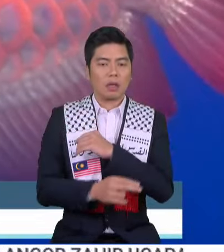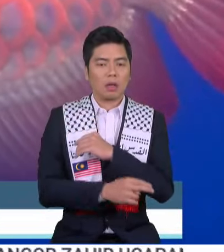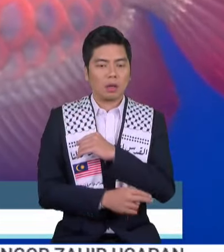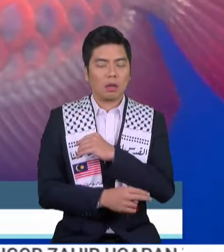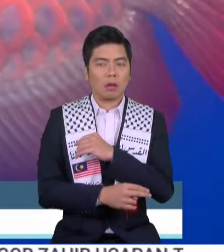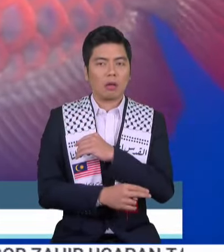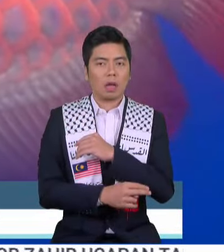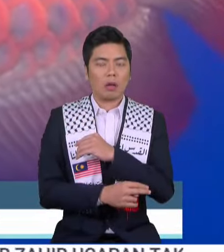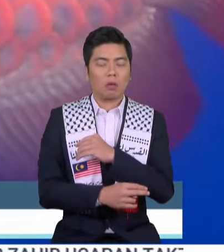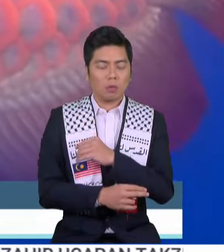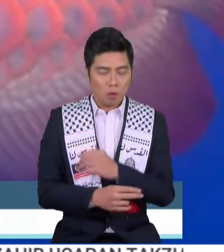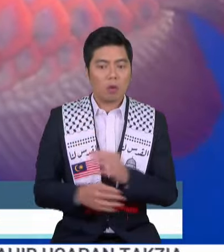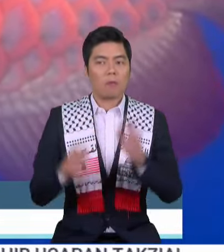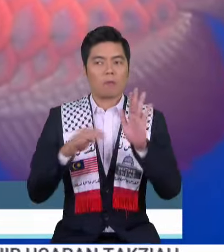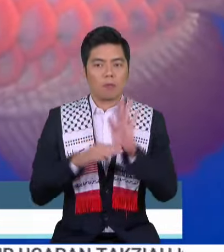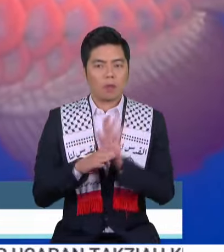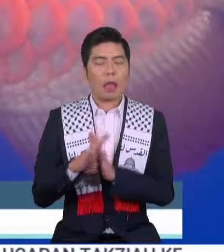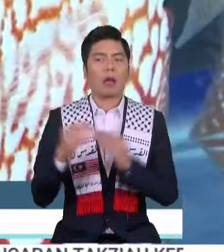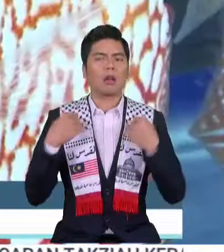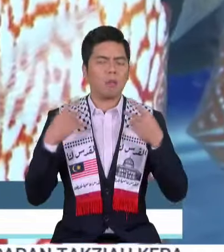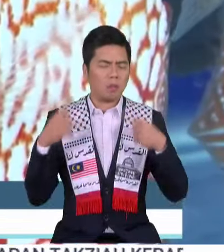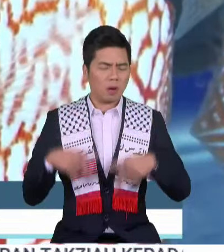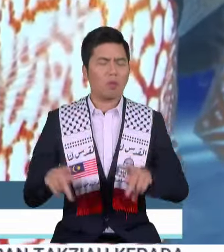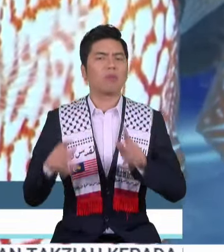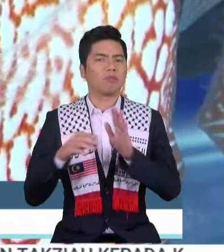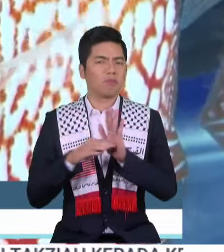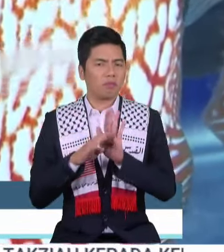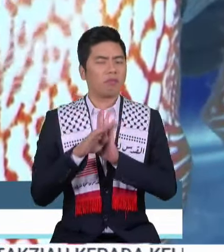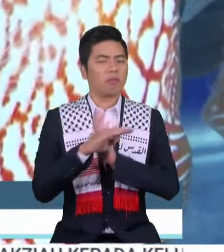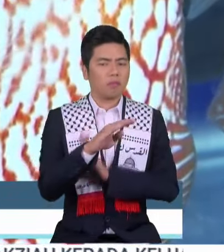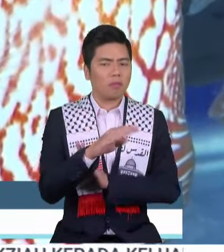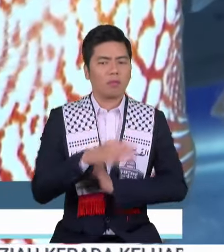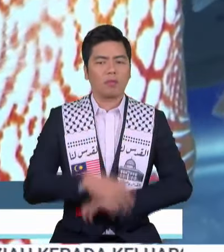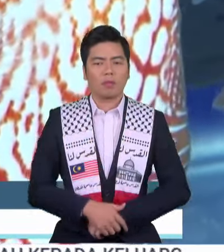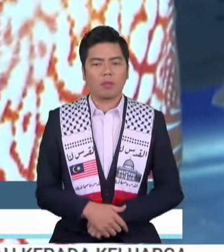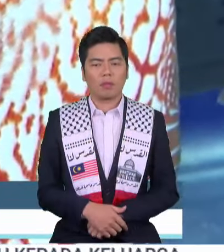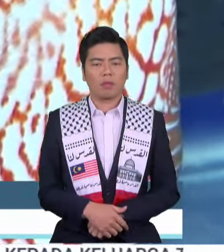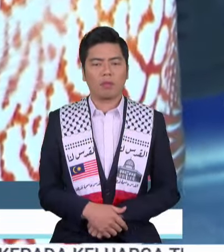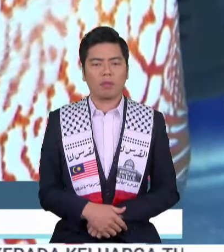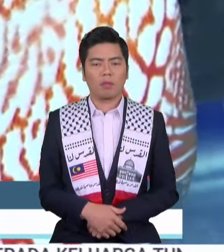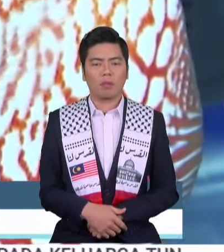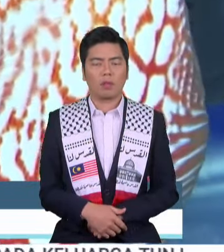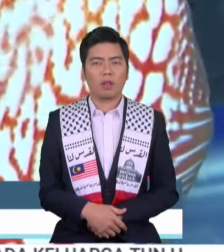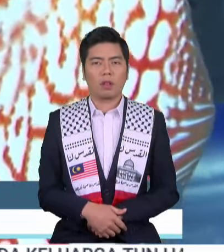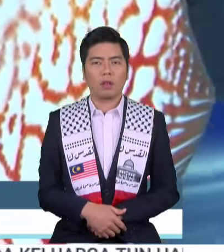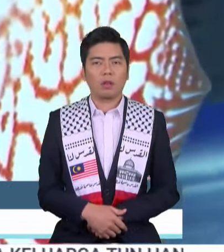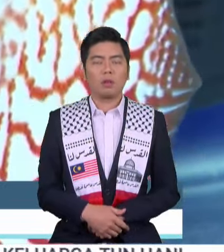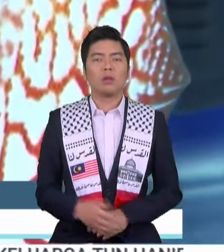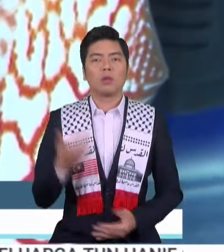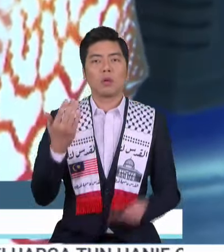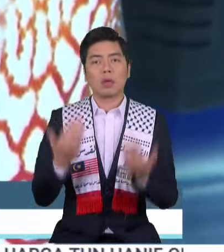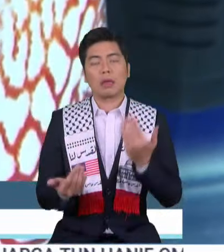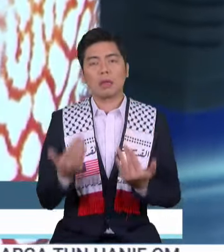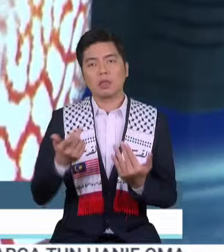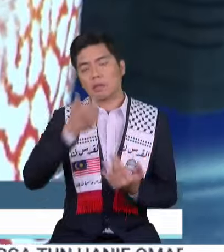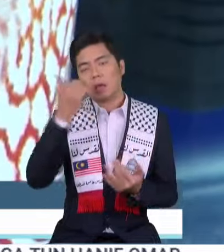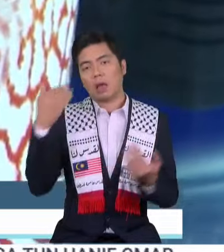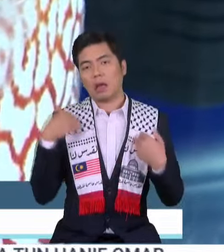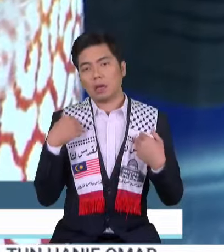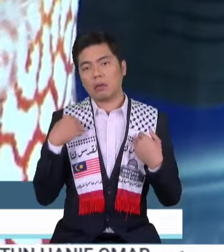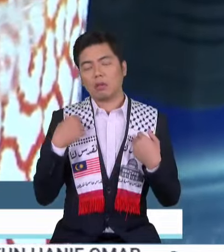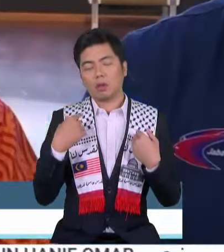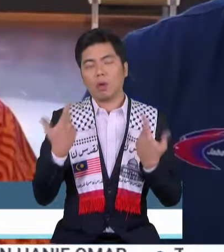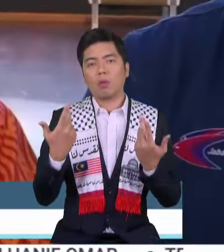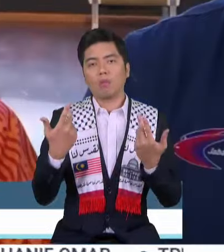berpotensi untuk kita kembangkan ikan hiasan, dan mungkin dianya telah ada hubungan jaringan hukum